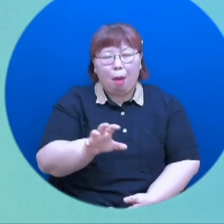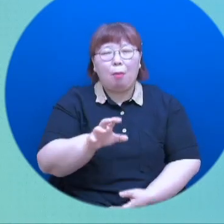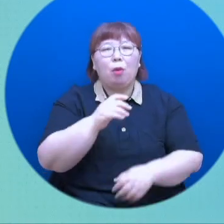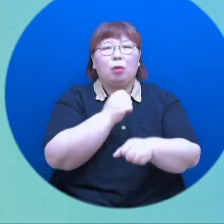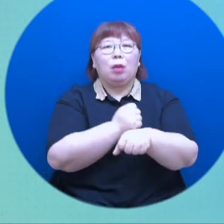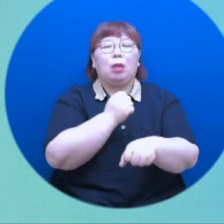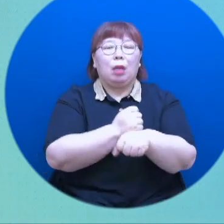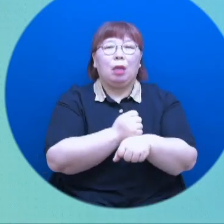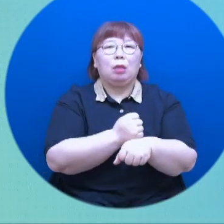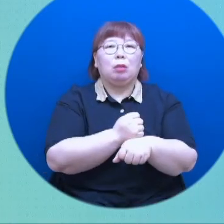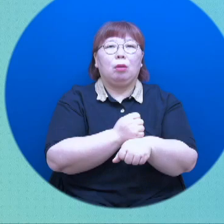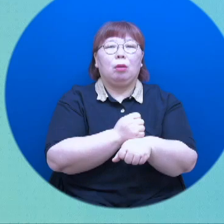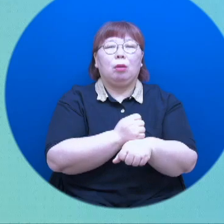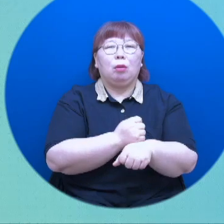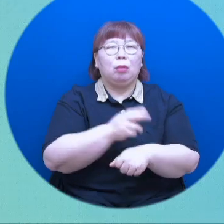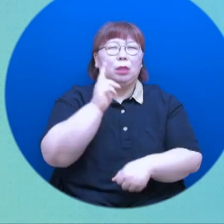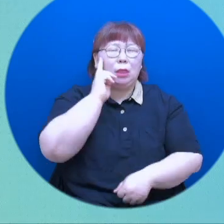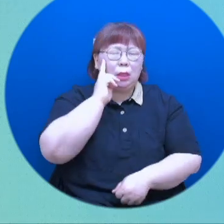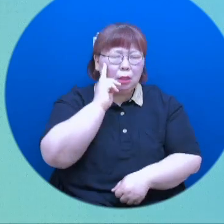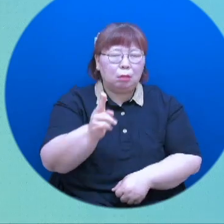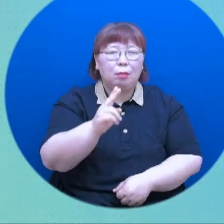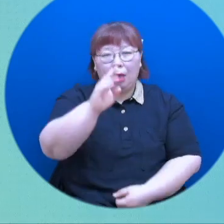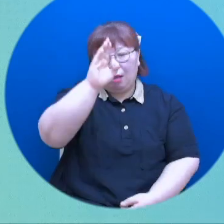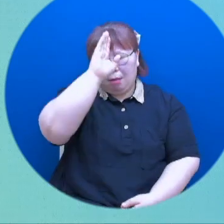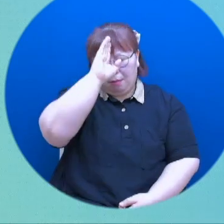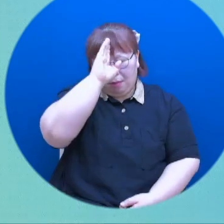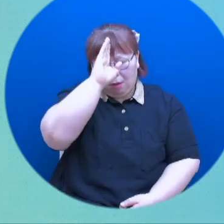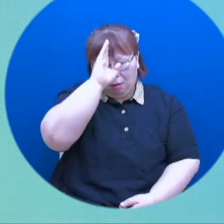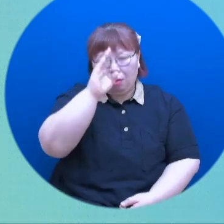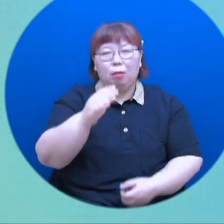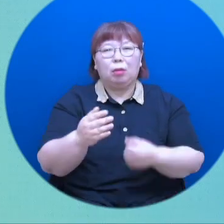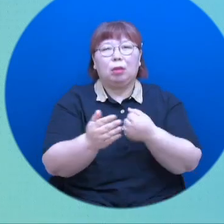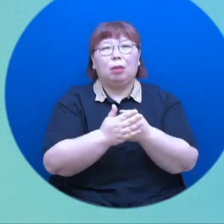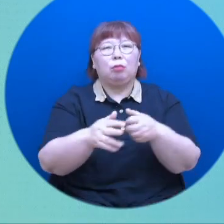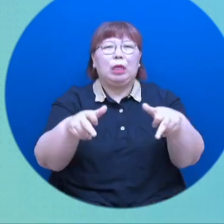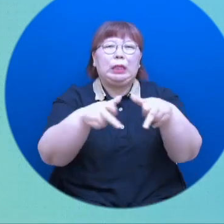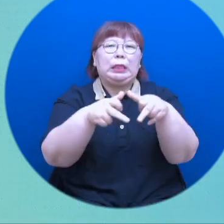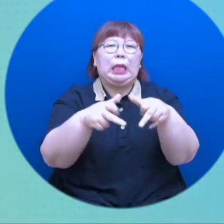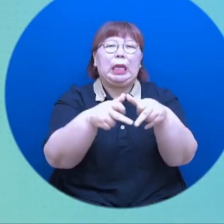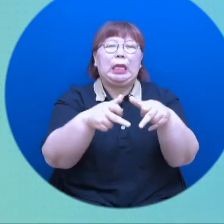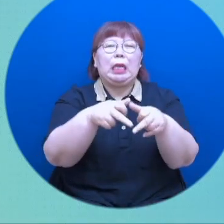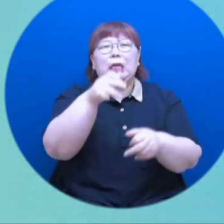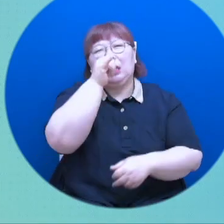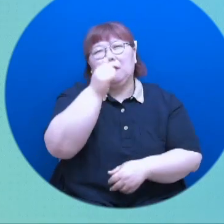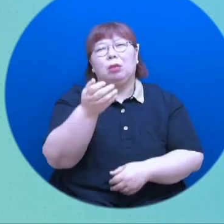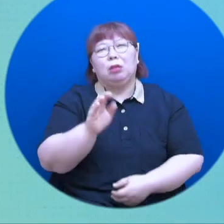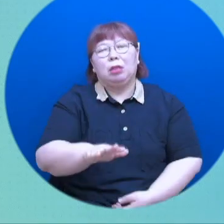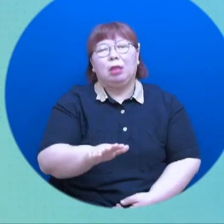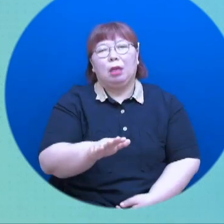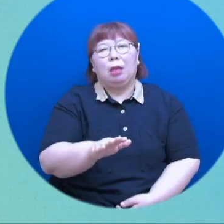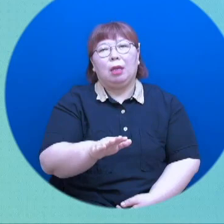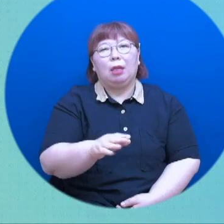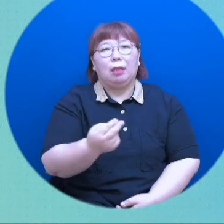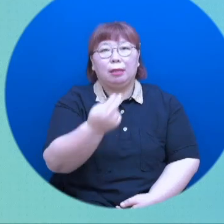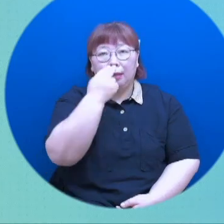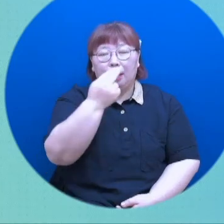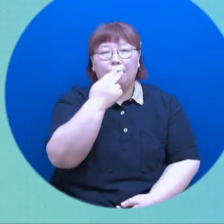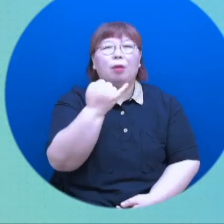중병을 앓고 있는 중병 장애 가운데 있었지만 생명을 되찾은